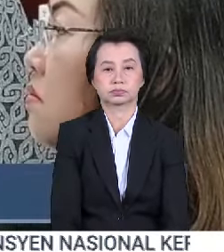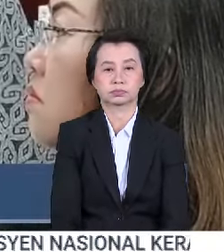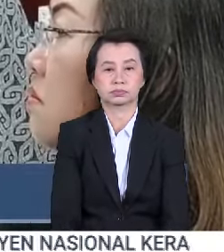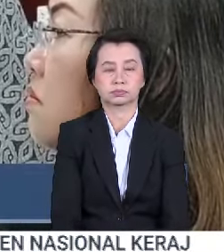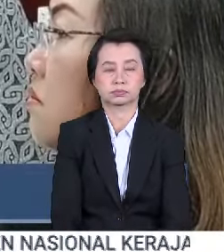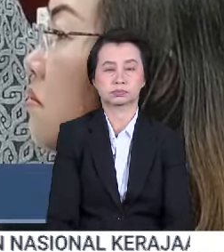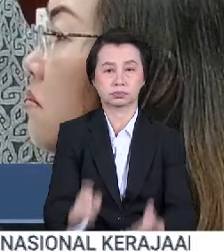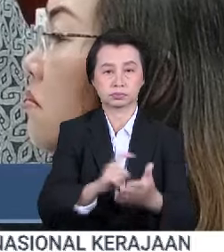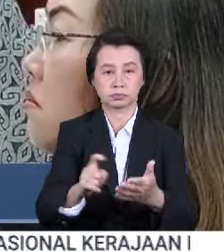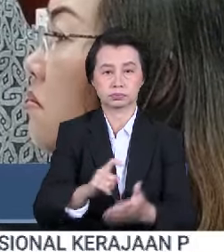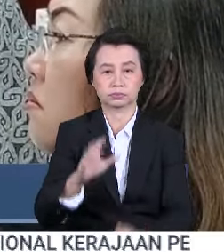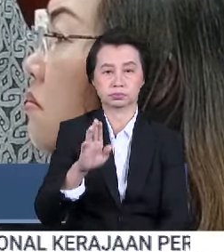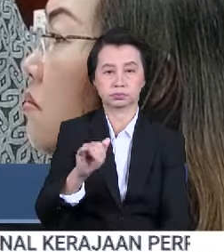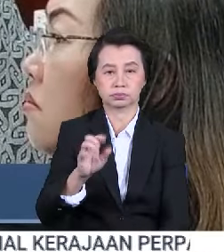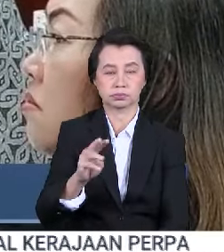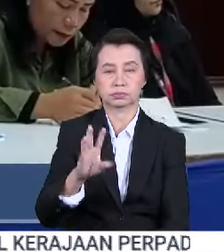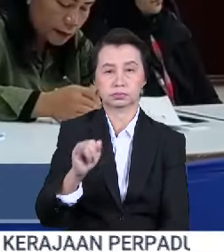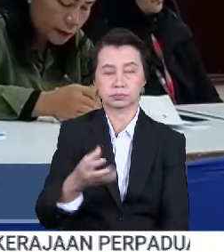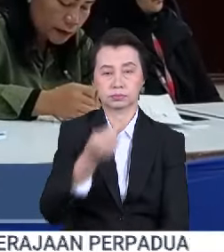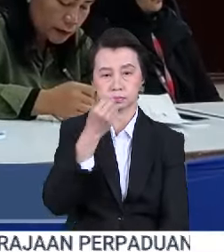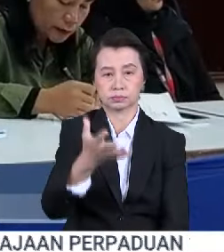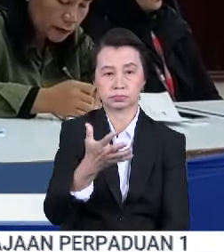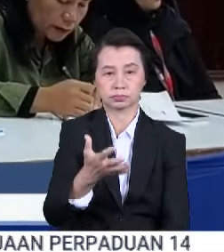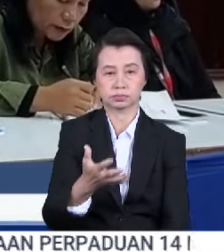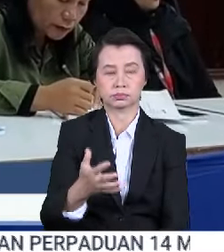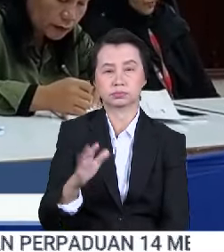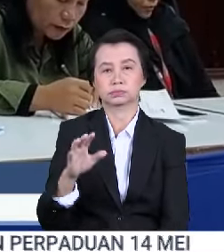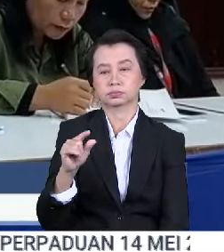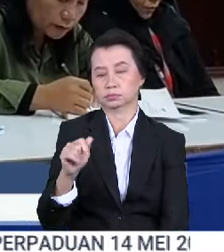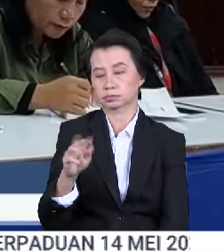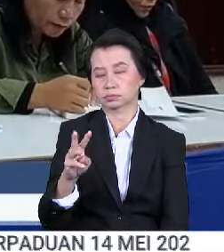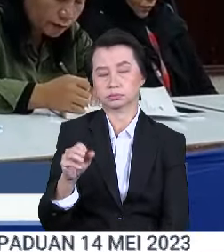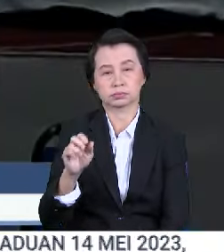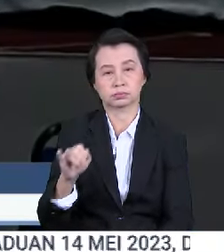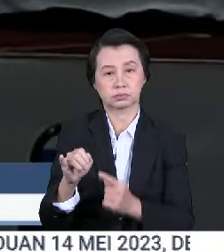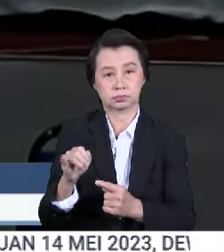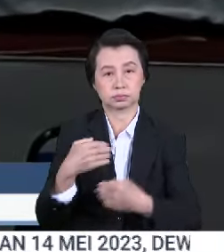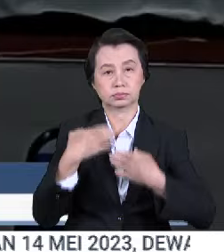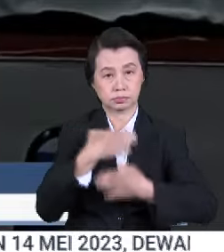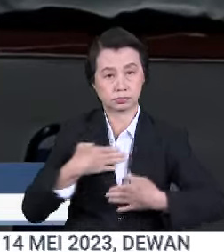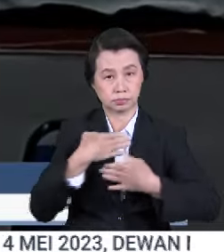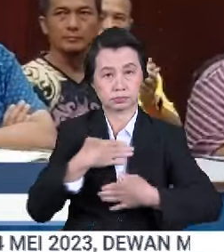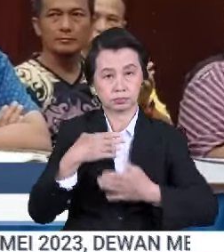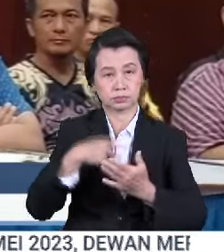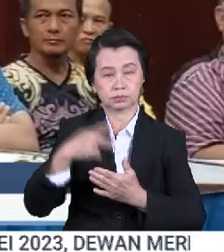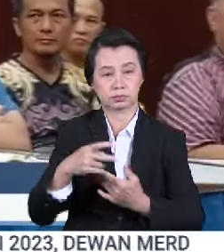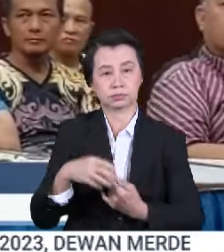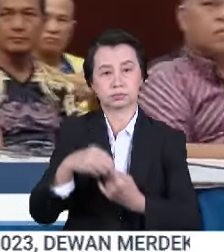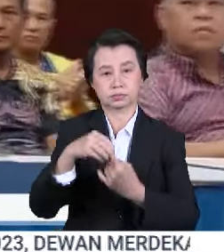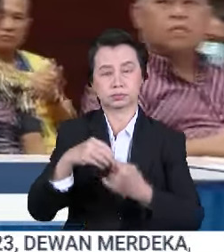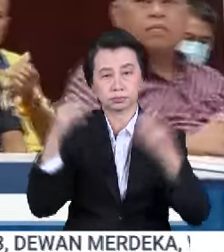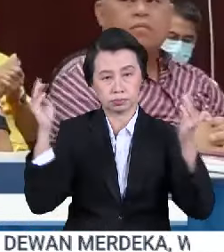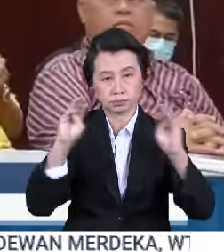penerbit berani gawai Bana jimat pemerintah hiburan dan program khas musim perayaan